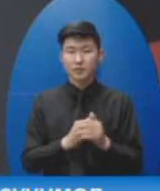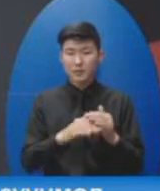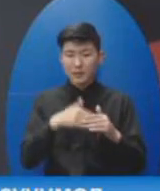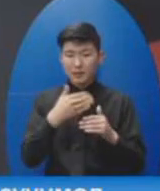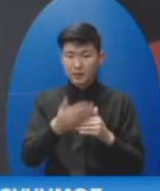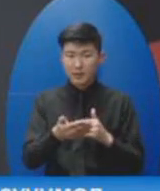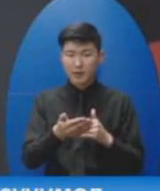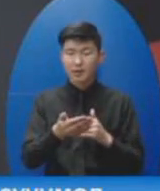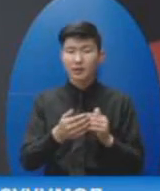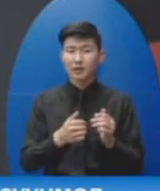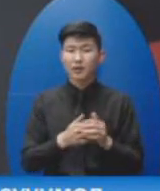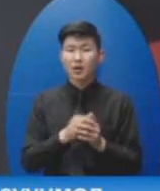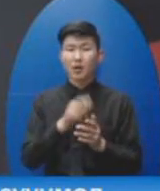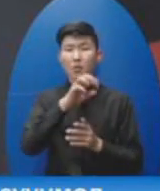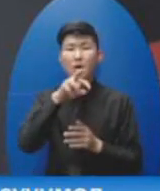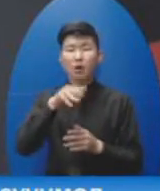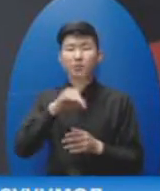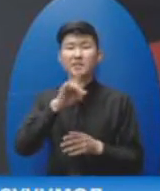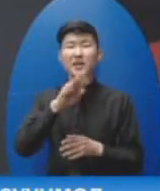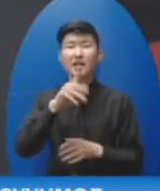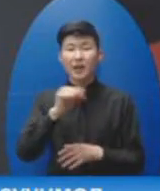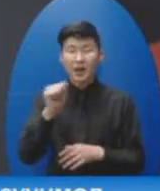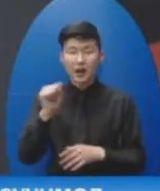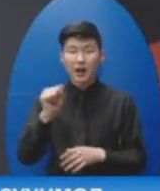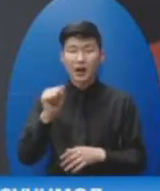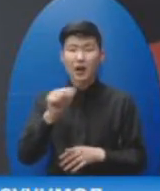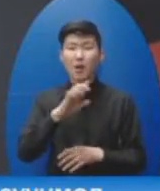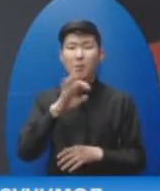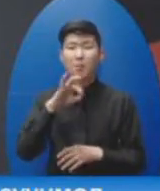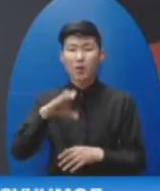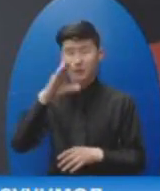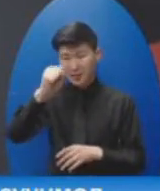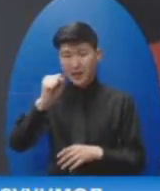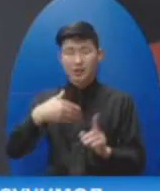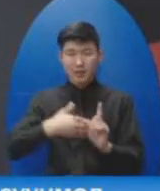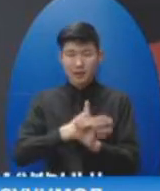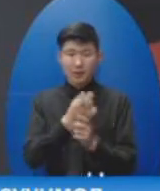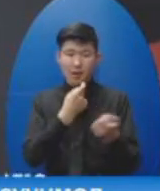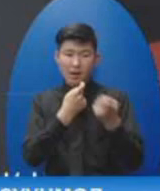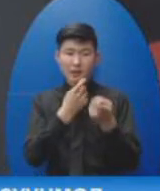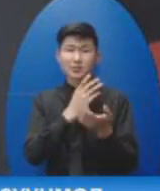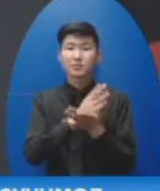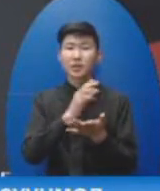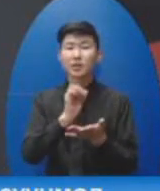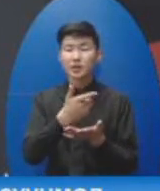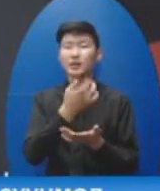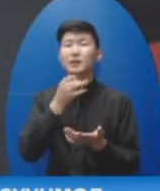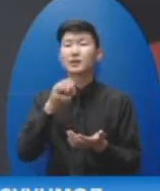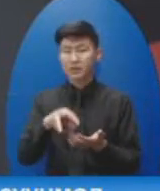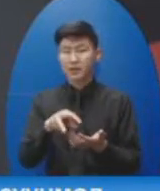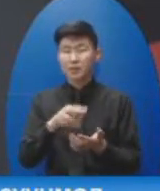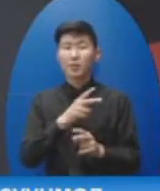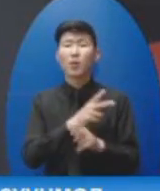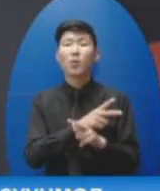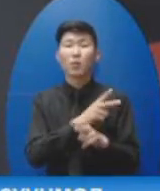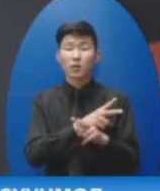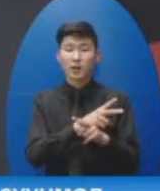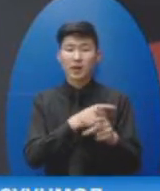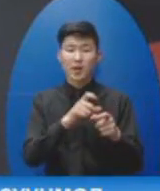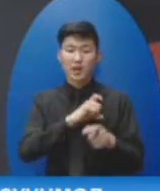талтайгаа бомбын захиргаа бомбын сайдаар одоо дамжуулж одоо харьцдаг. ийм л одоо хуулийг л одоо хэрэгцээ.